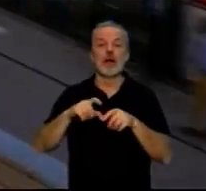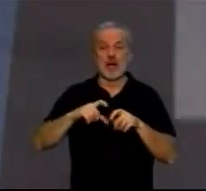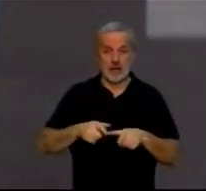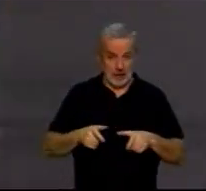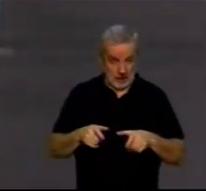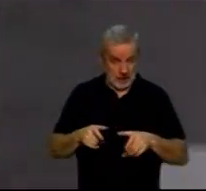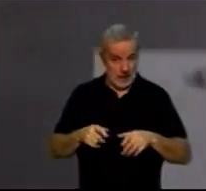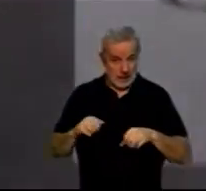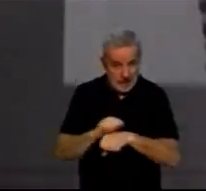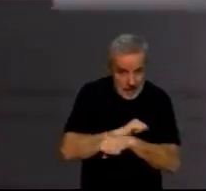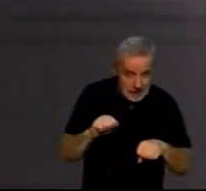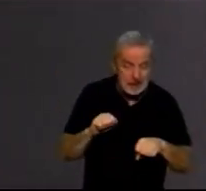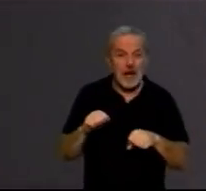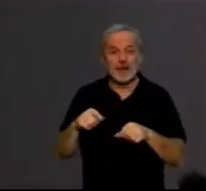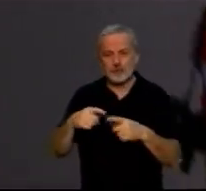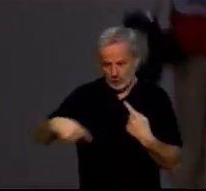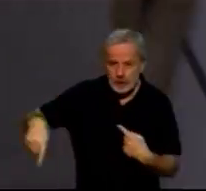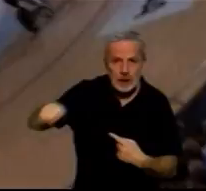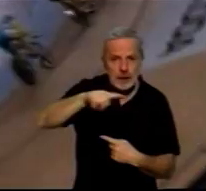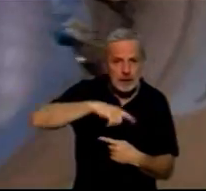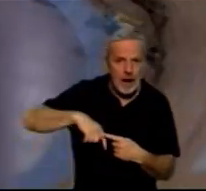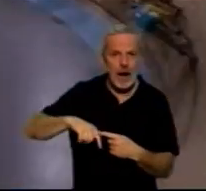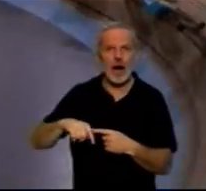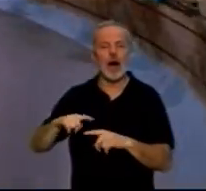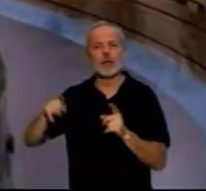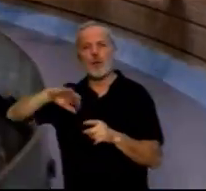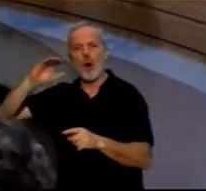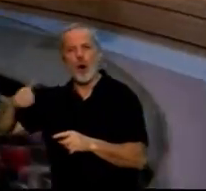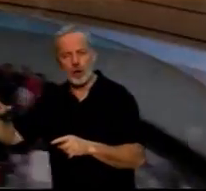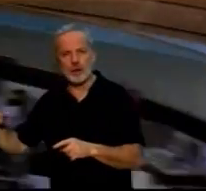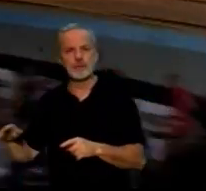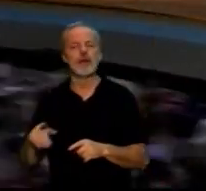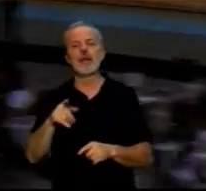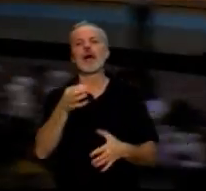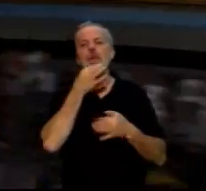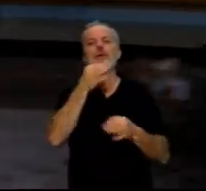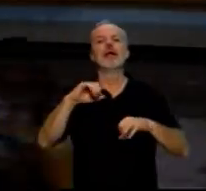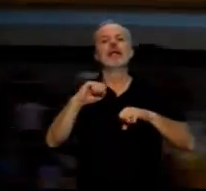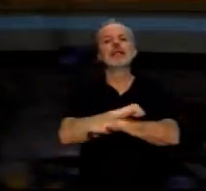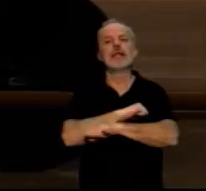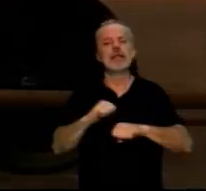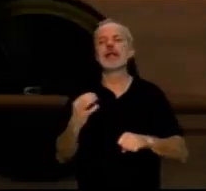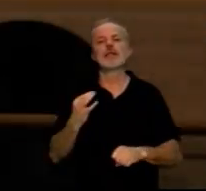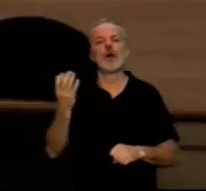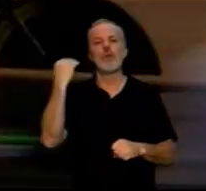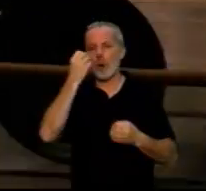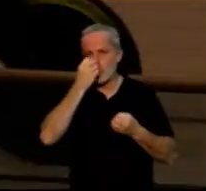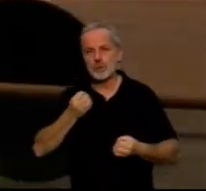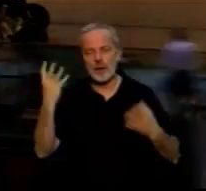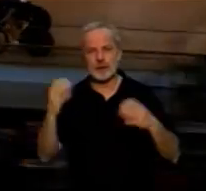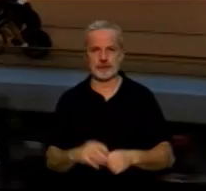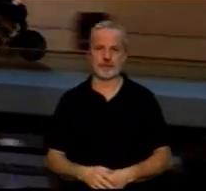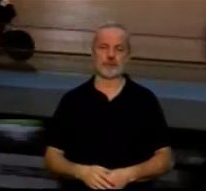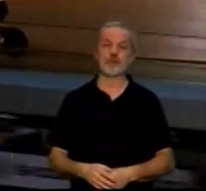kola. Silnice, taky velmi úspěšná česká reprezentace, nebo český tým. Tak poprvé jsme mohli nastoupit na